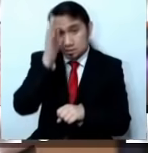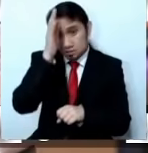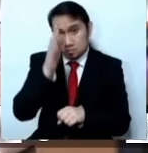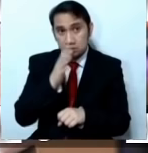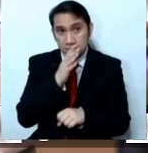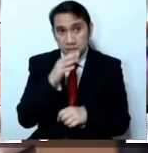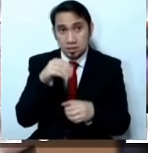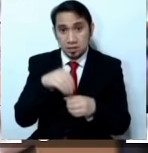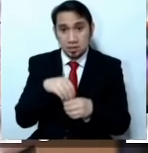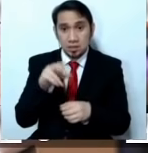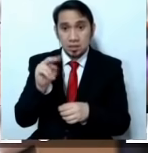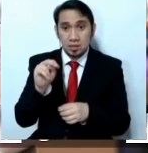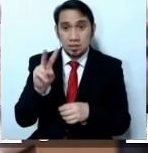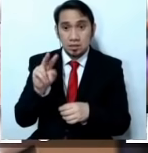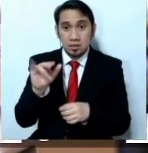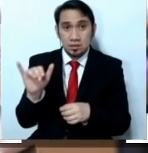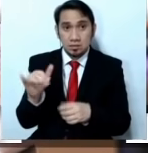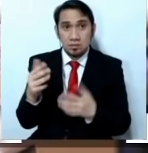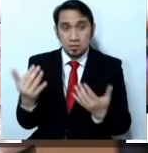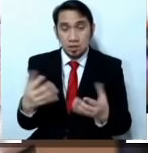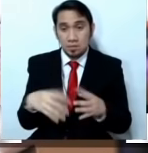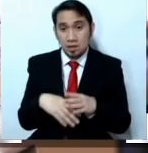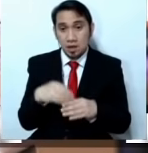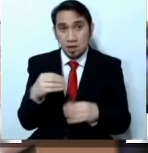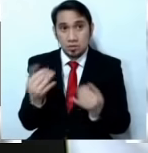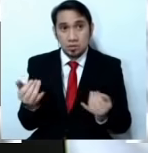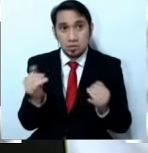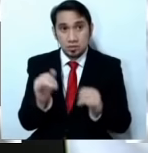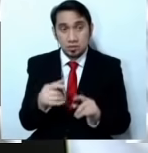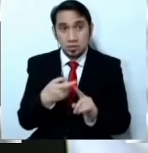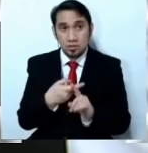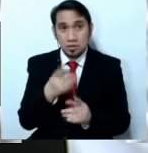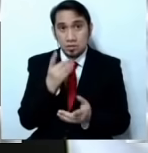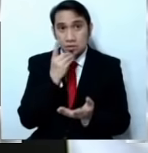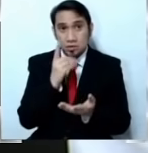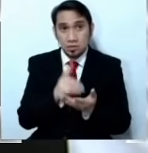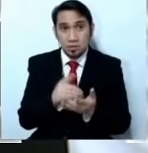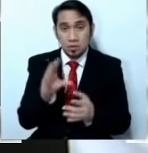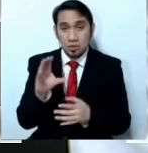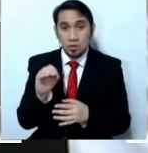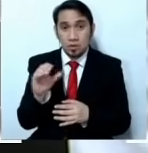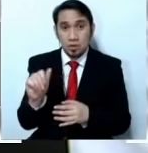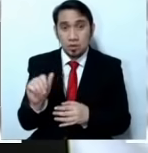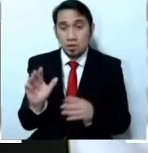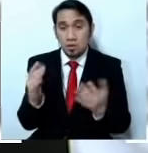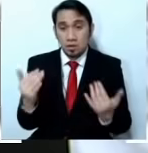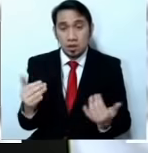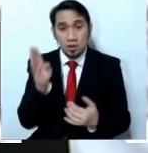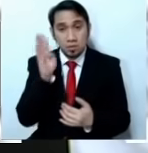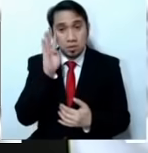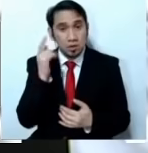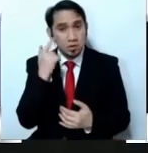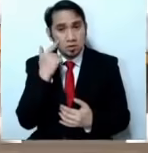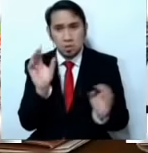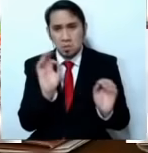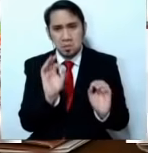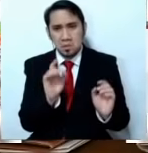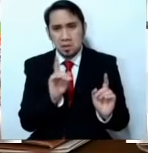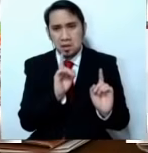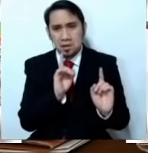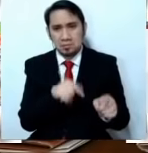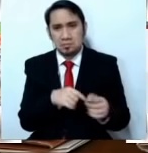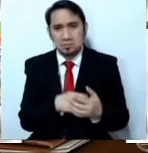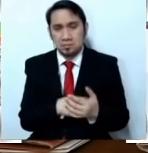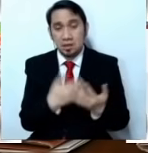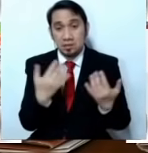lang din daw niya inilabas ang issue at ang mga dokumento mula sa COA, wala pang bagong tugon Sigo kaugnay ng mga bagong pahayag ni Trillanes. Nitong